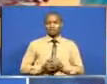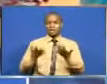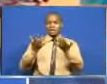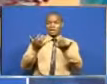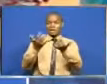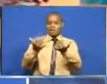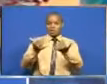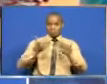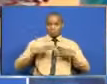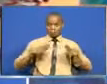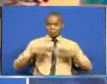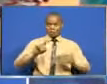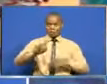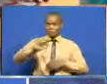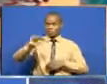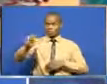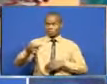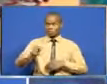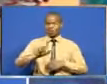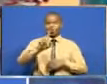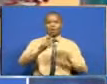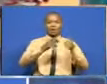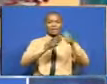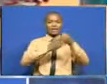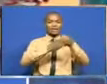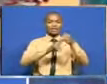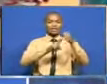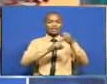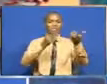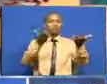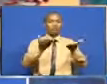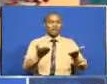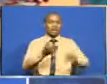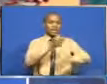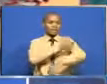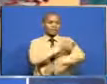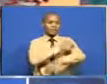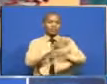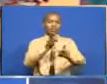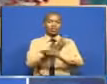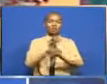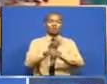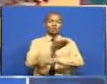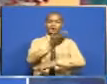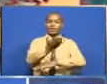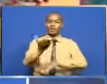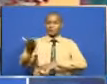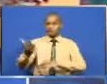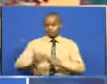watu 1,196 wamelazwa katika vituo mbalimbali vya afya kote nchini, huku